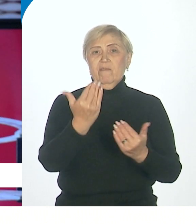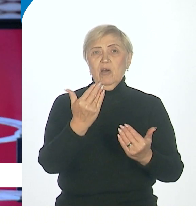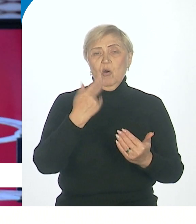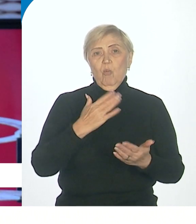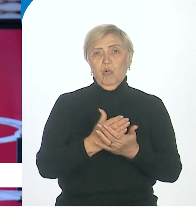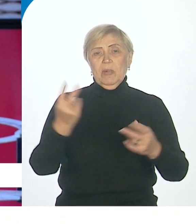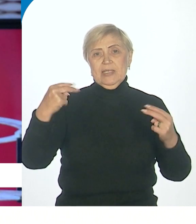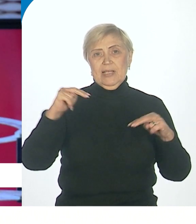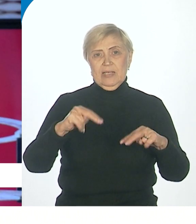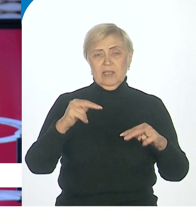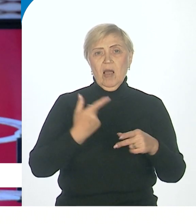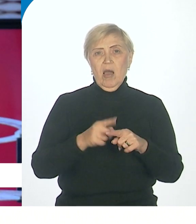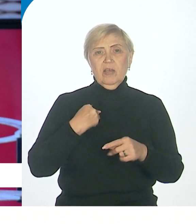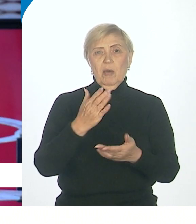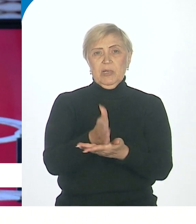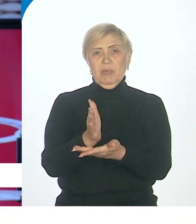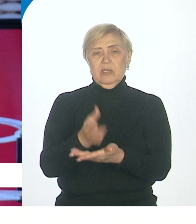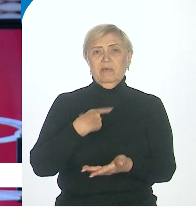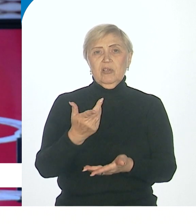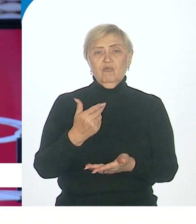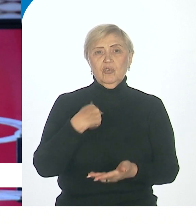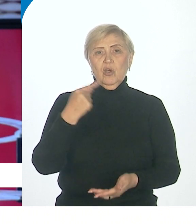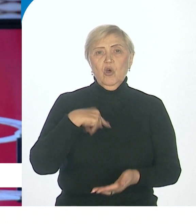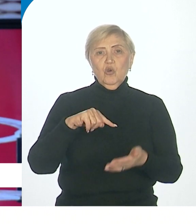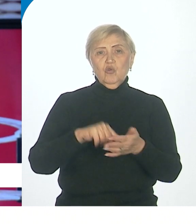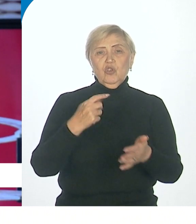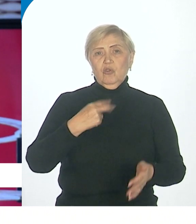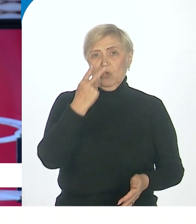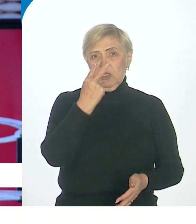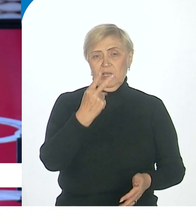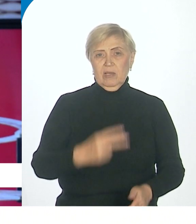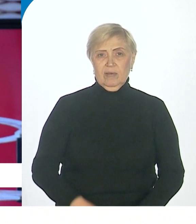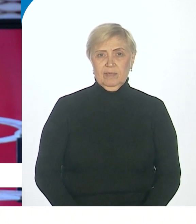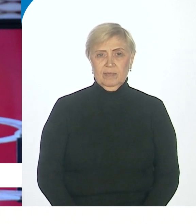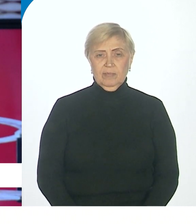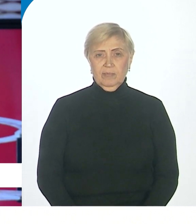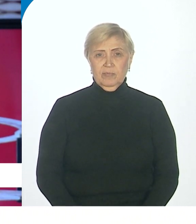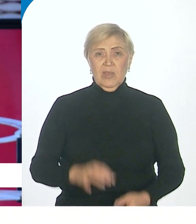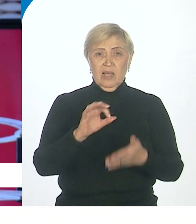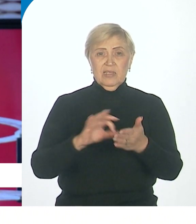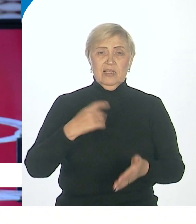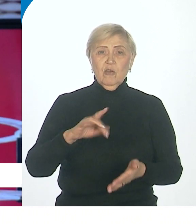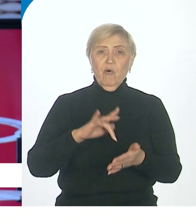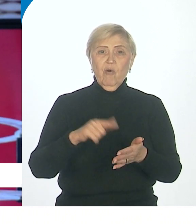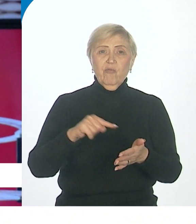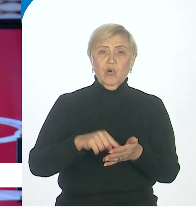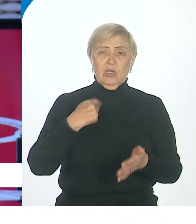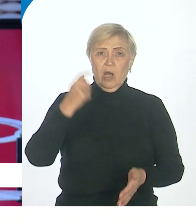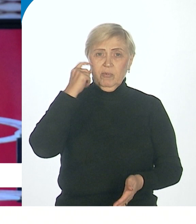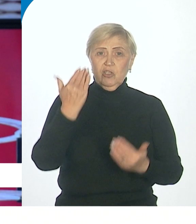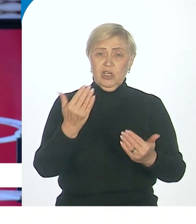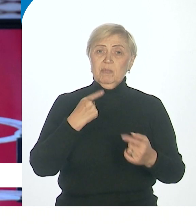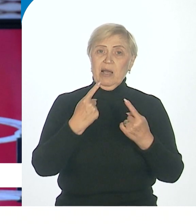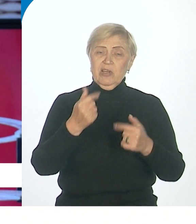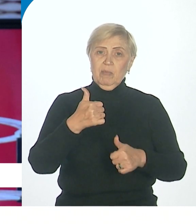следить, потому что, да, это перспективно с точки зрения, ну, с точки зрения всего, и мира, и прочее, но и здесь в Хабаровске, потому что сейчас мы говорим о конкурсе, но